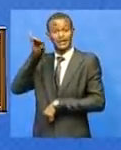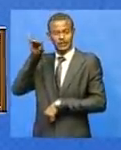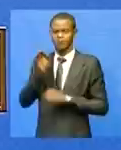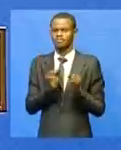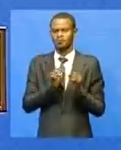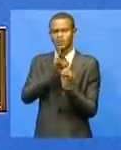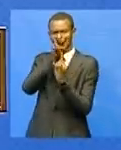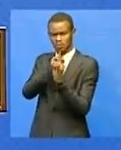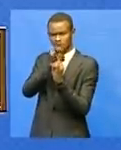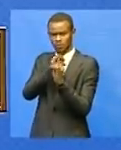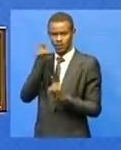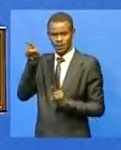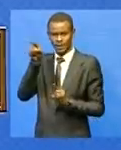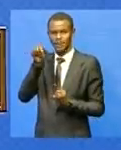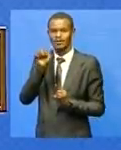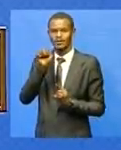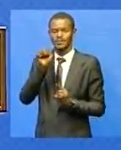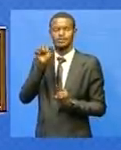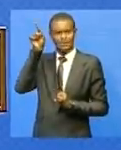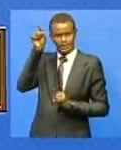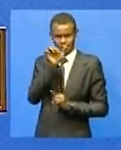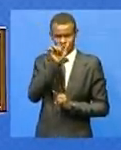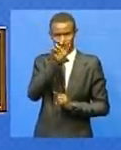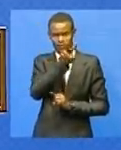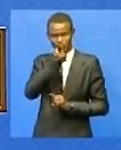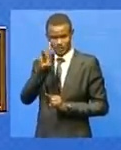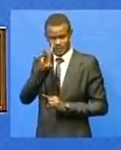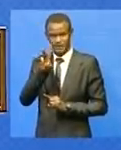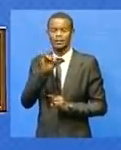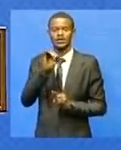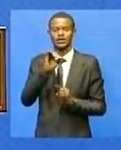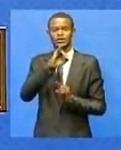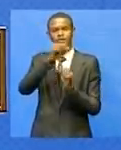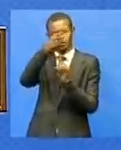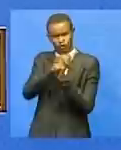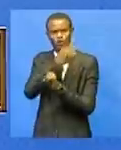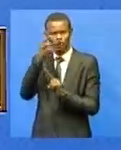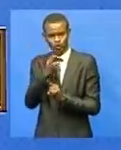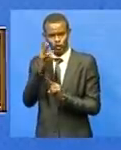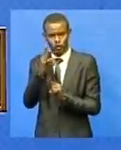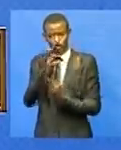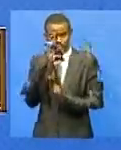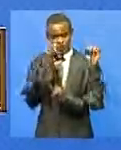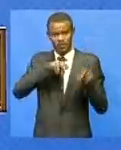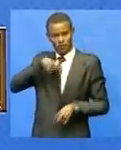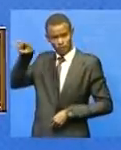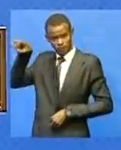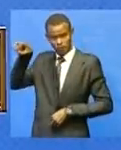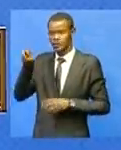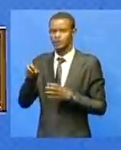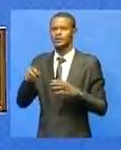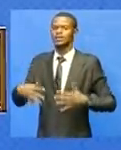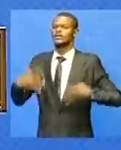prochain, la cérémonie de récupération de reliques par le président de la République démocratique du Congo. Ensuite,